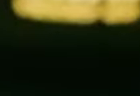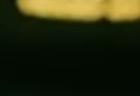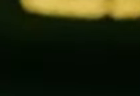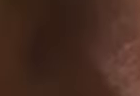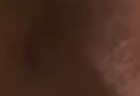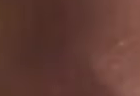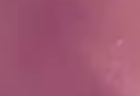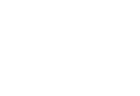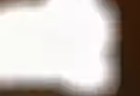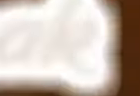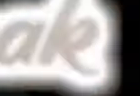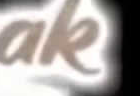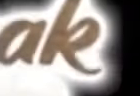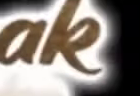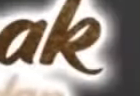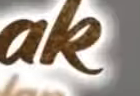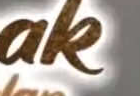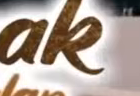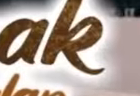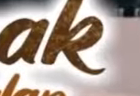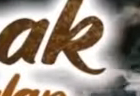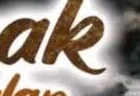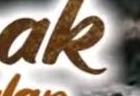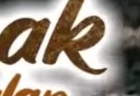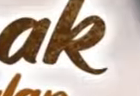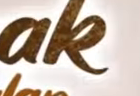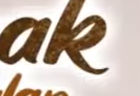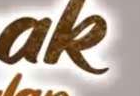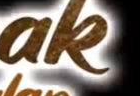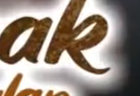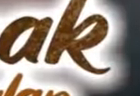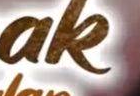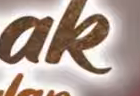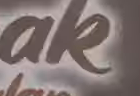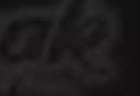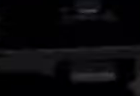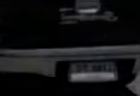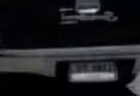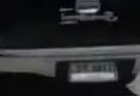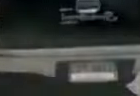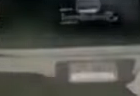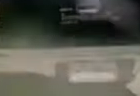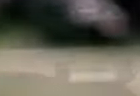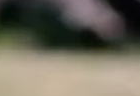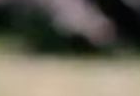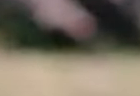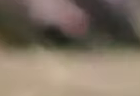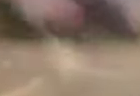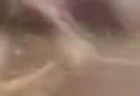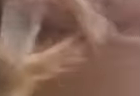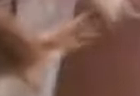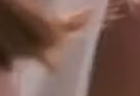road to forever na sila. But life took an unexpected turn.